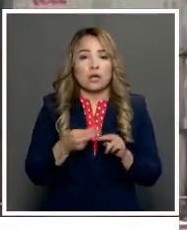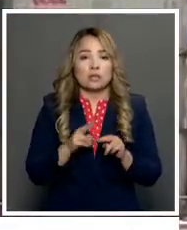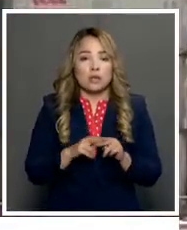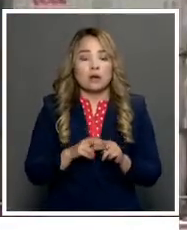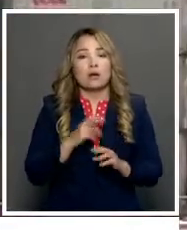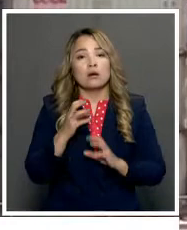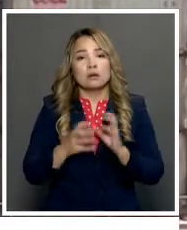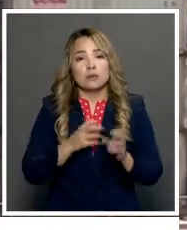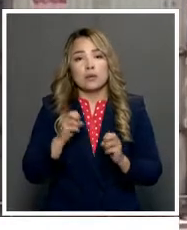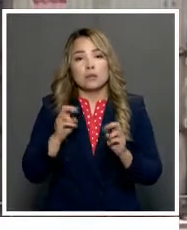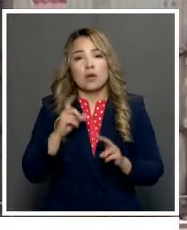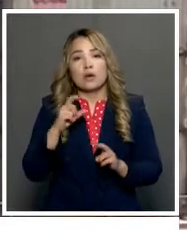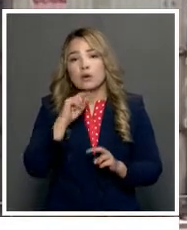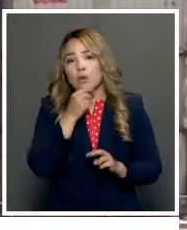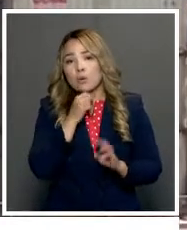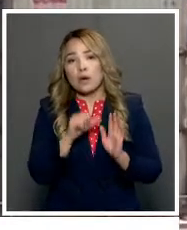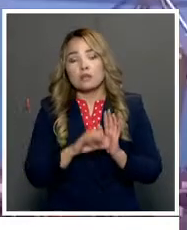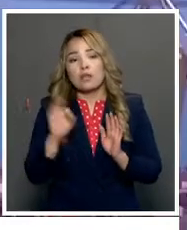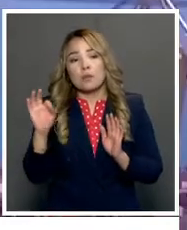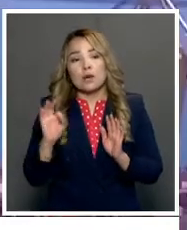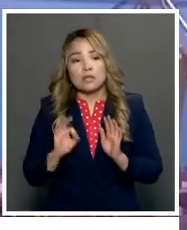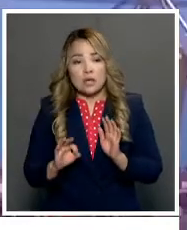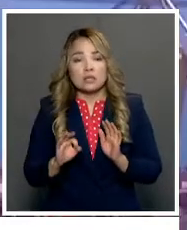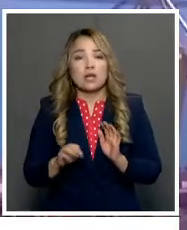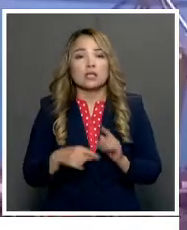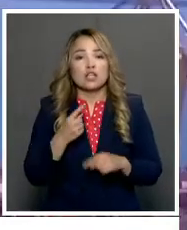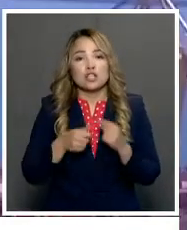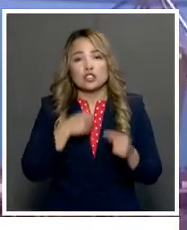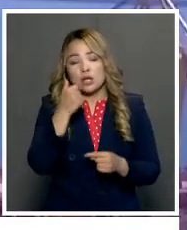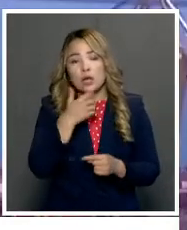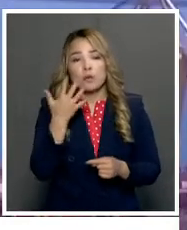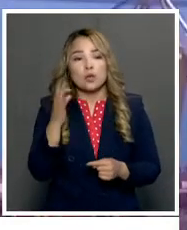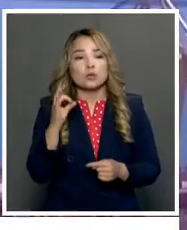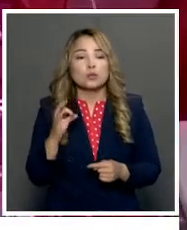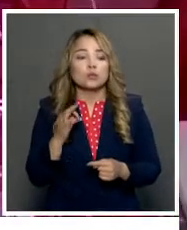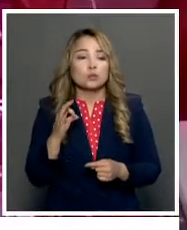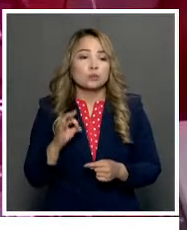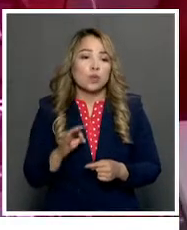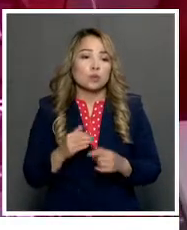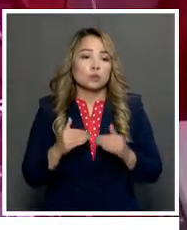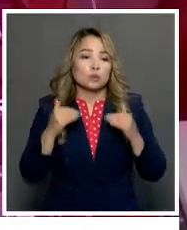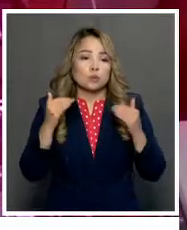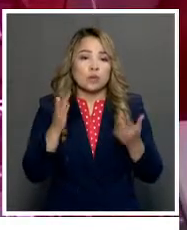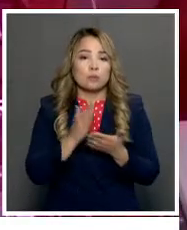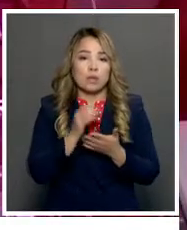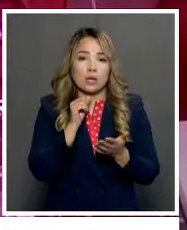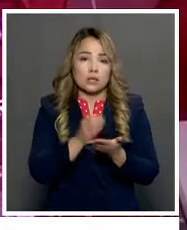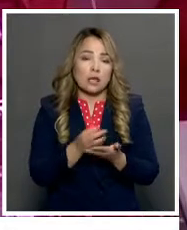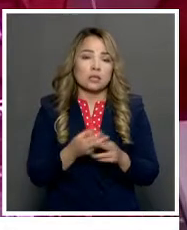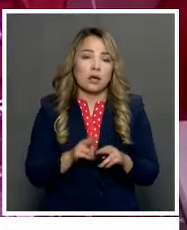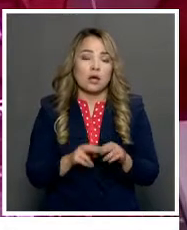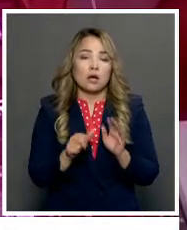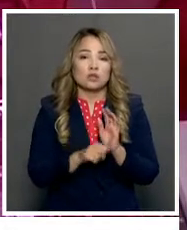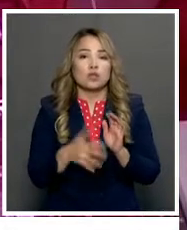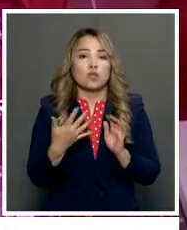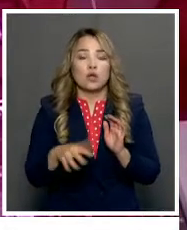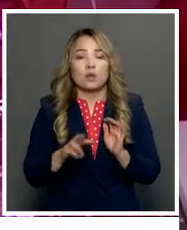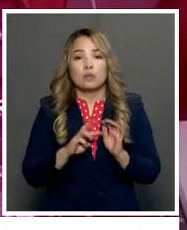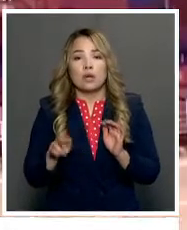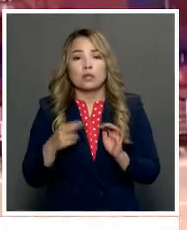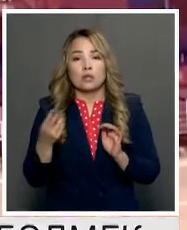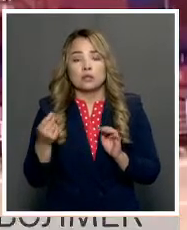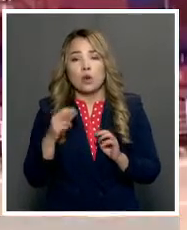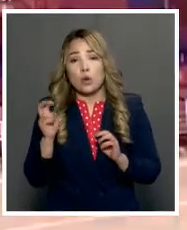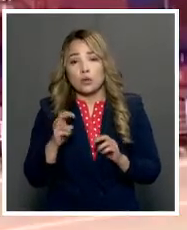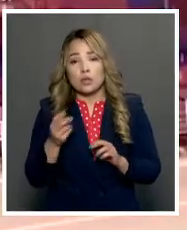ғалам экономикасы 6%, келесі жылы 5%-ға жуық дамиды екен. Ал оның 650 миллиард доллар бөлу туралы шешімі тамыздың